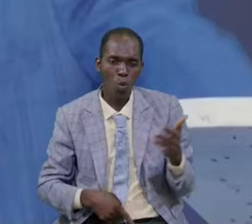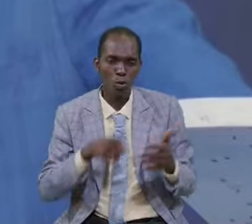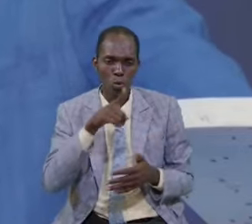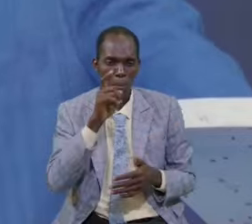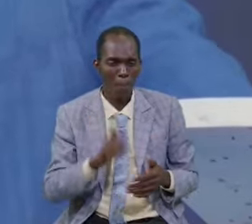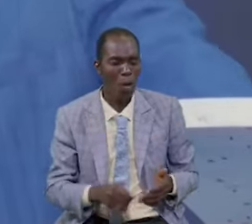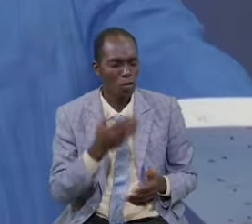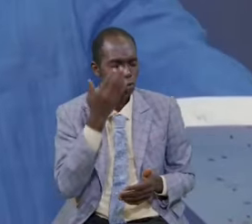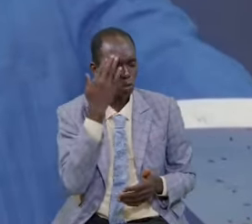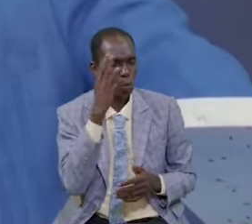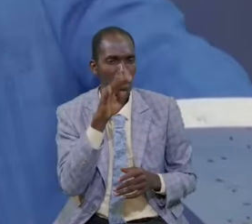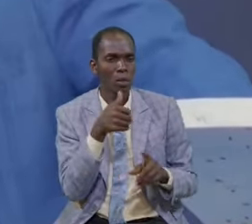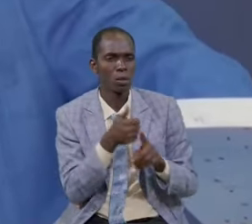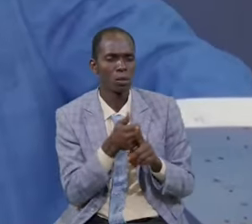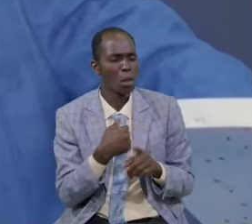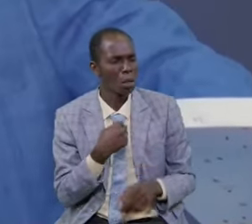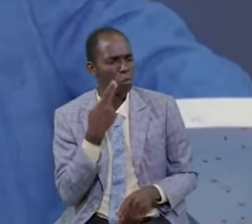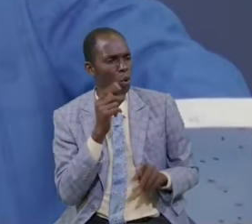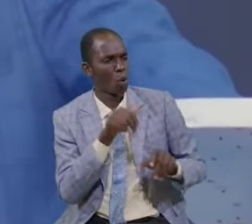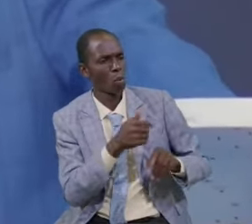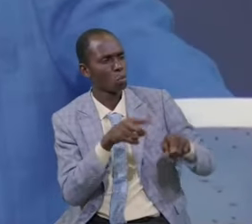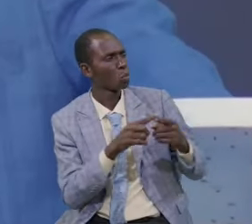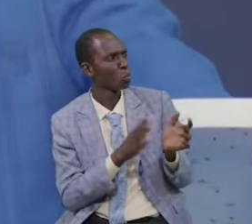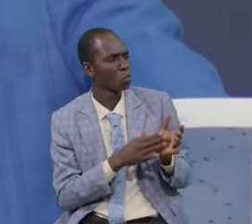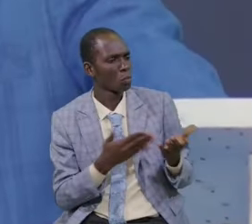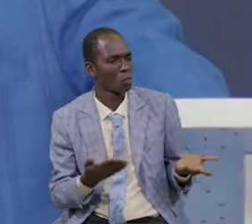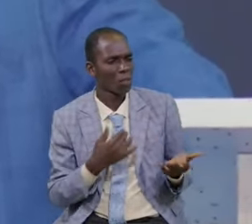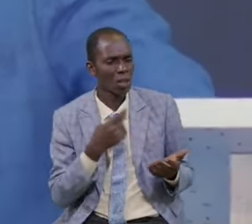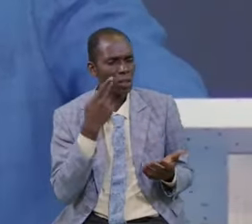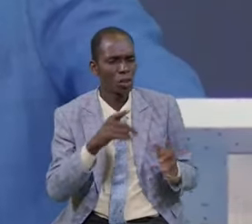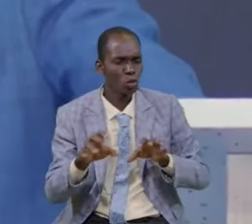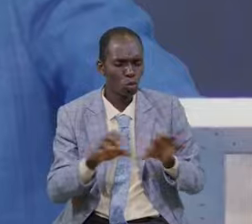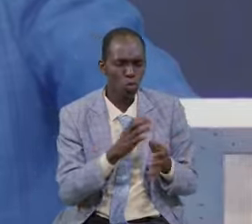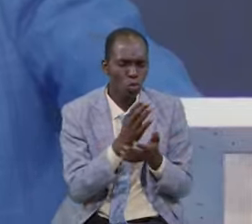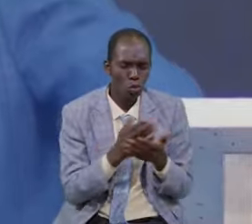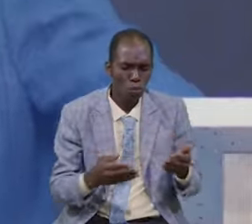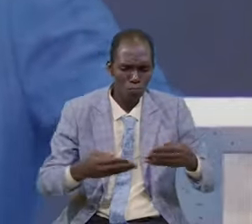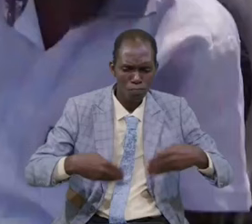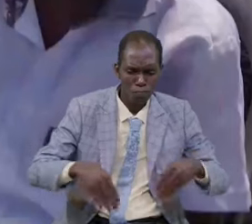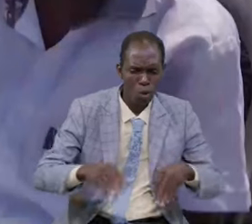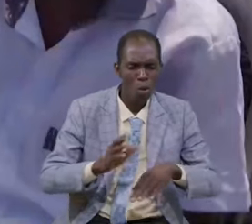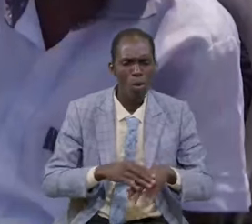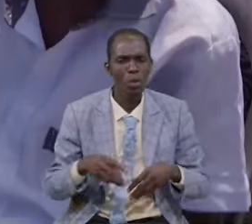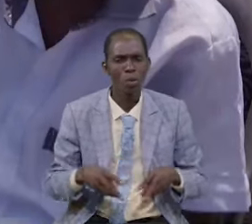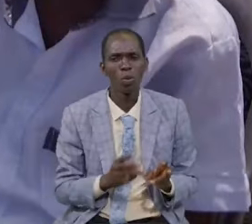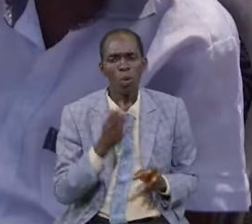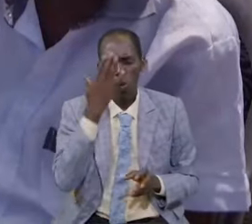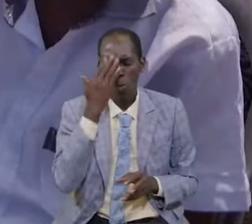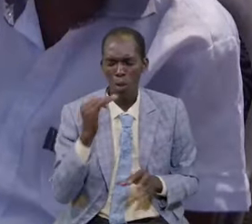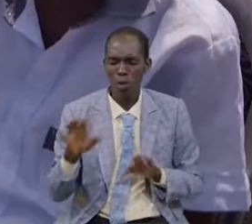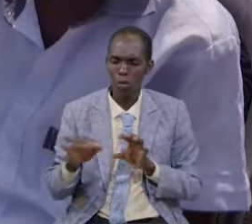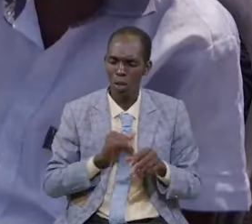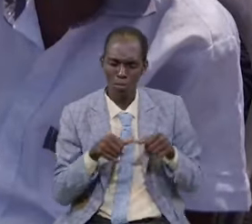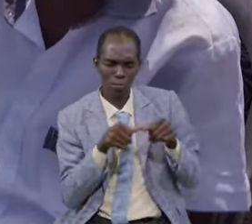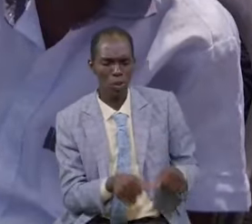d'autres qui vont à l'école et ils font un peu de commerce au bord de la route. Pourquoi est-ce que moi, je suis à l'école? Pourquoi est-ce que moi, je peux